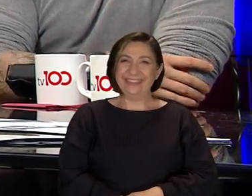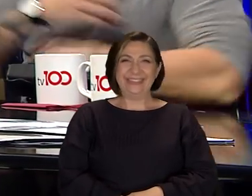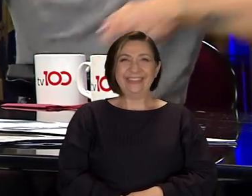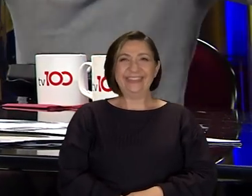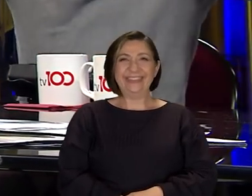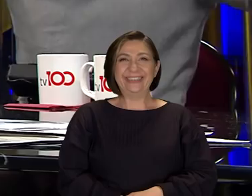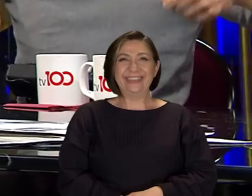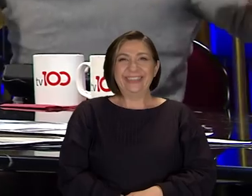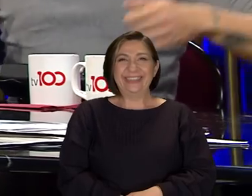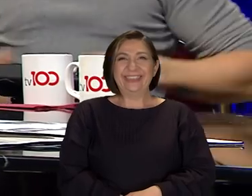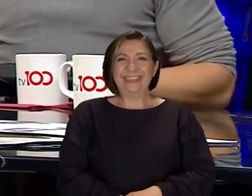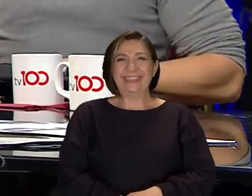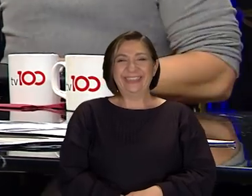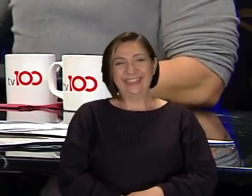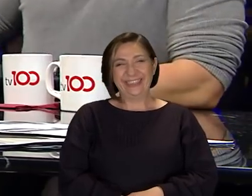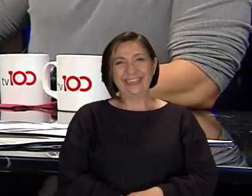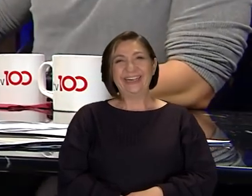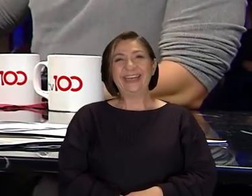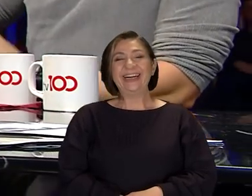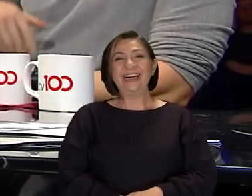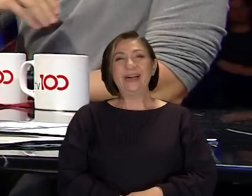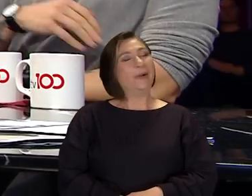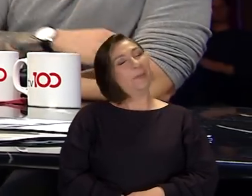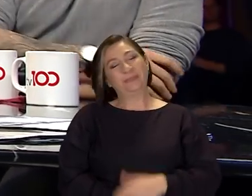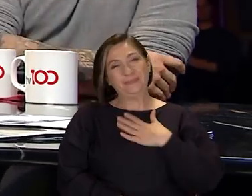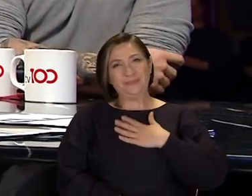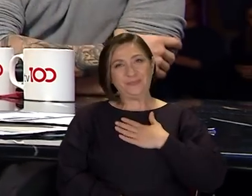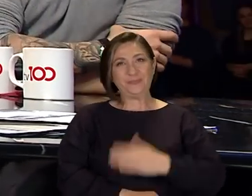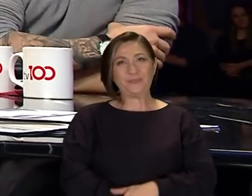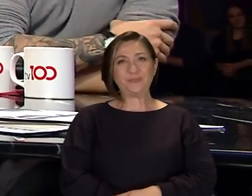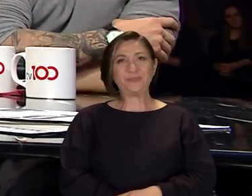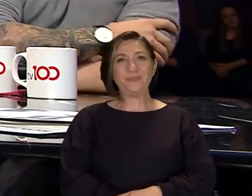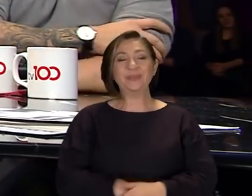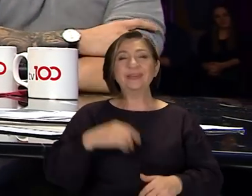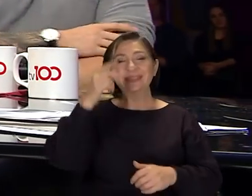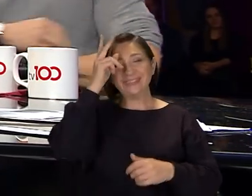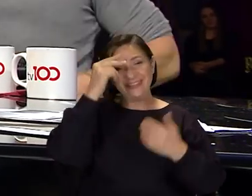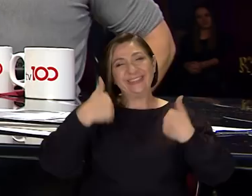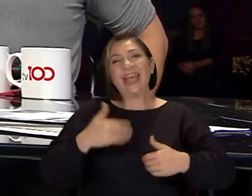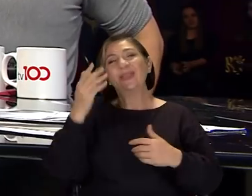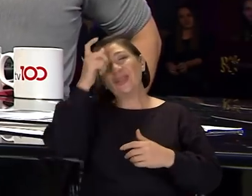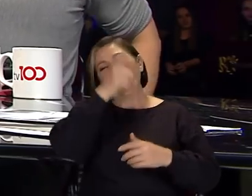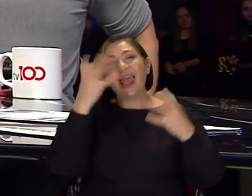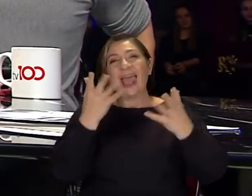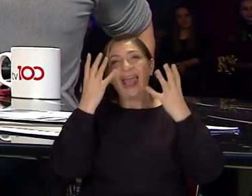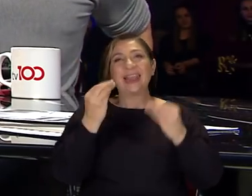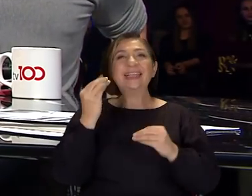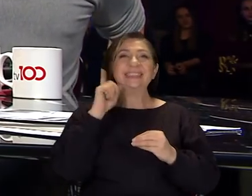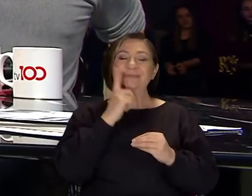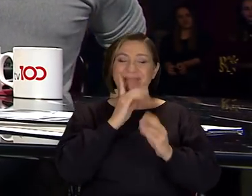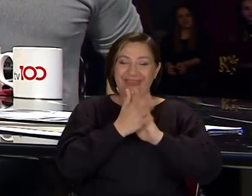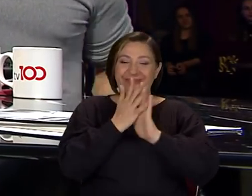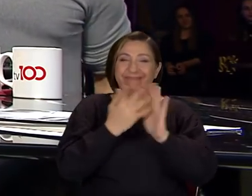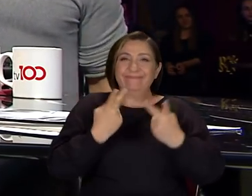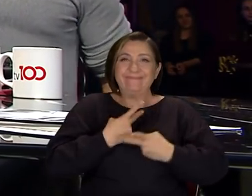Yani. Hayır böyle evet. Açmak zorunda. Evet. O biraz garip evet. Oldu. Özür dilerim efendim. Nestoş Türkiye'nin en iyi duymayanlar